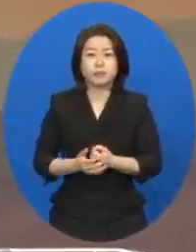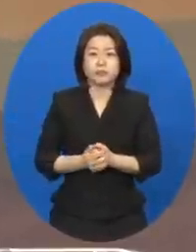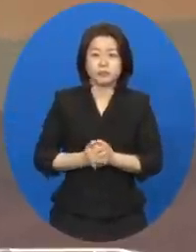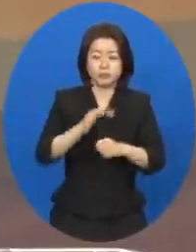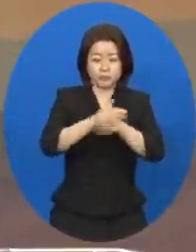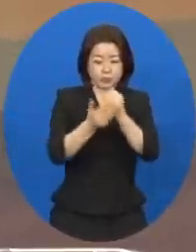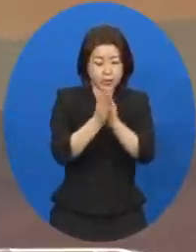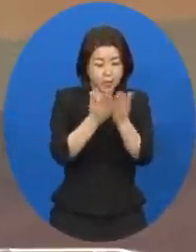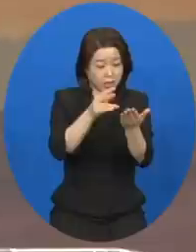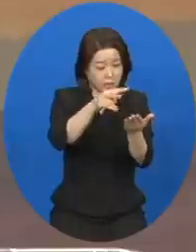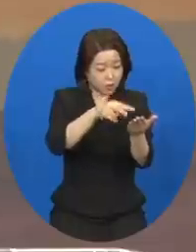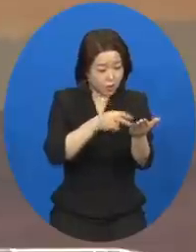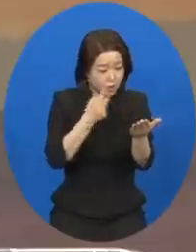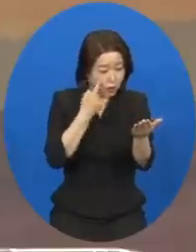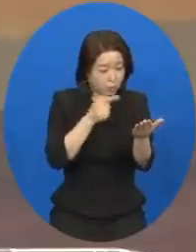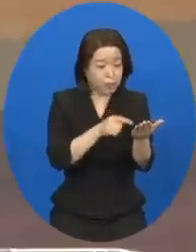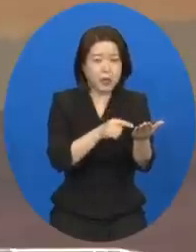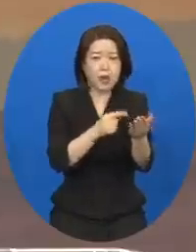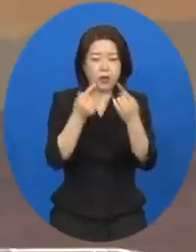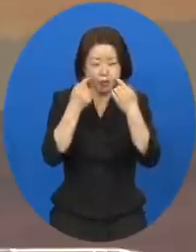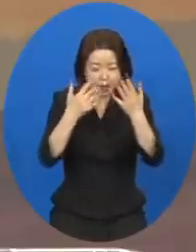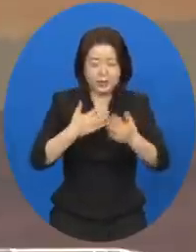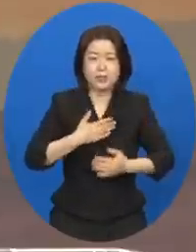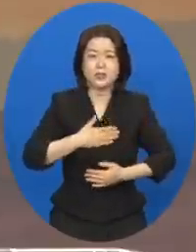성경을 읽어보면 명확하게 나옵니다.